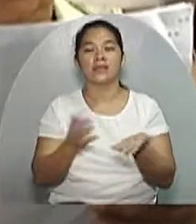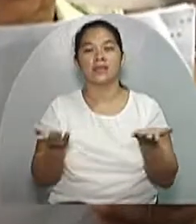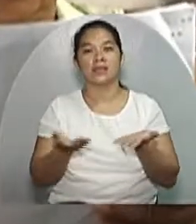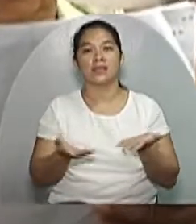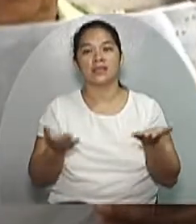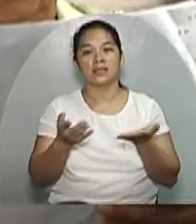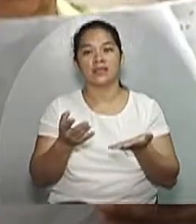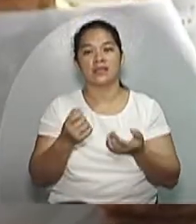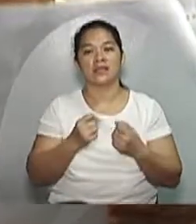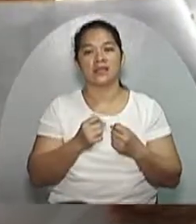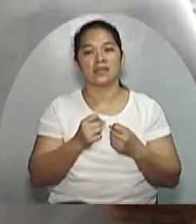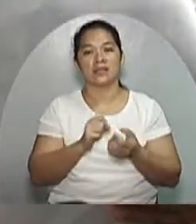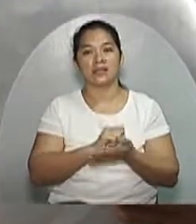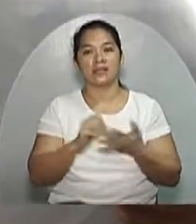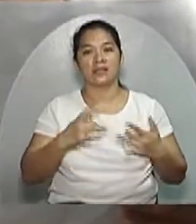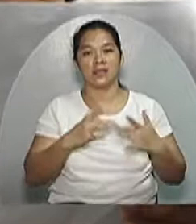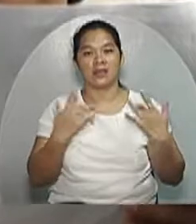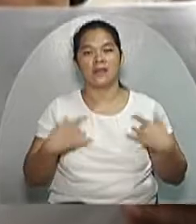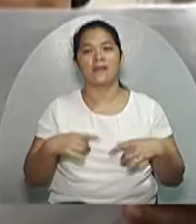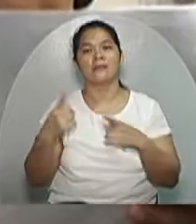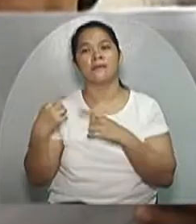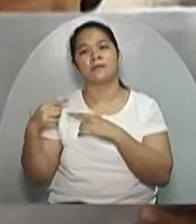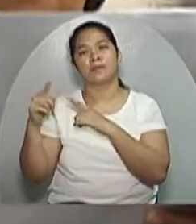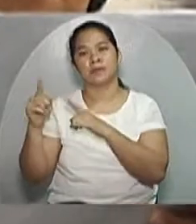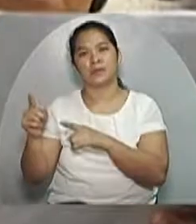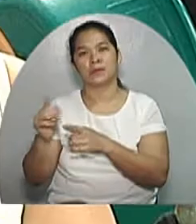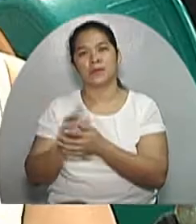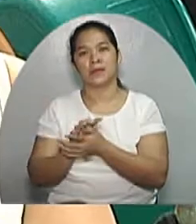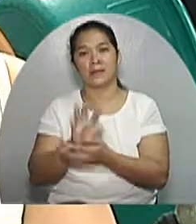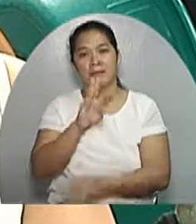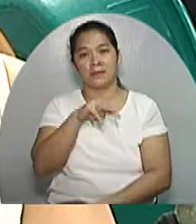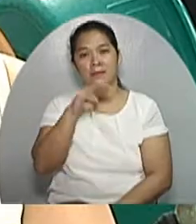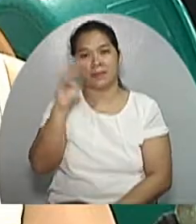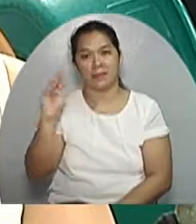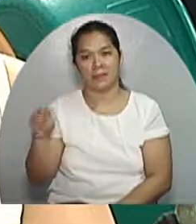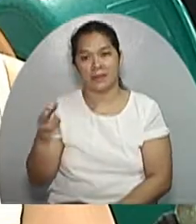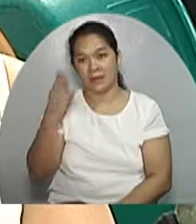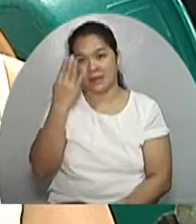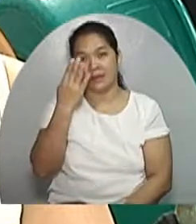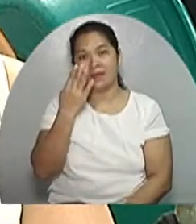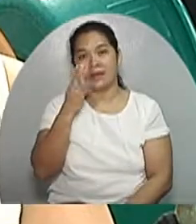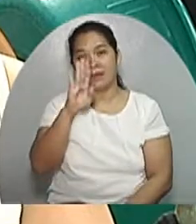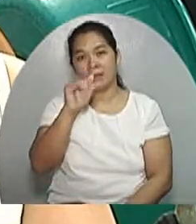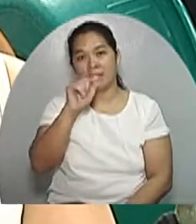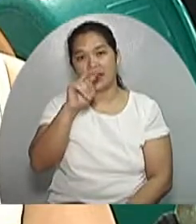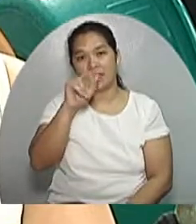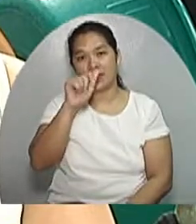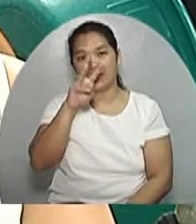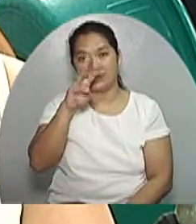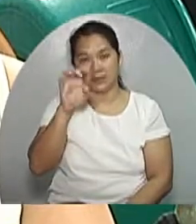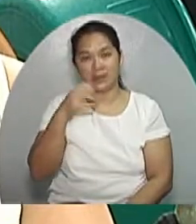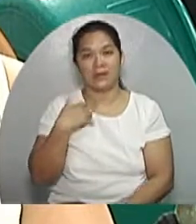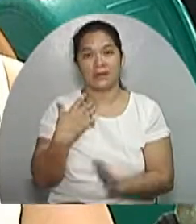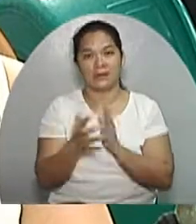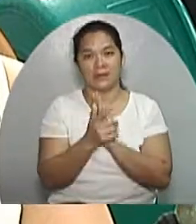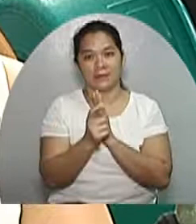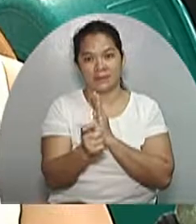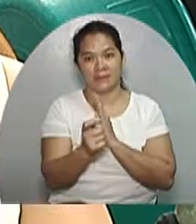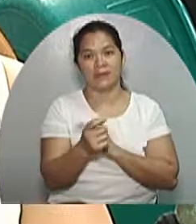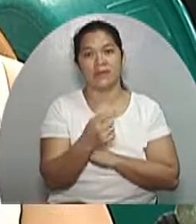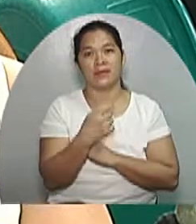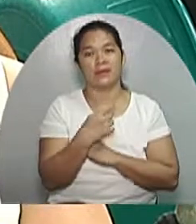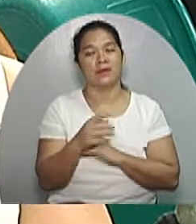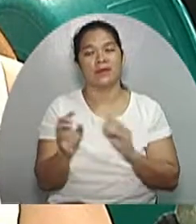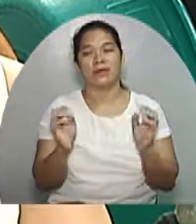doktor dito sa secretary, pumunta na kayo ng Maynila, Banawe, dahil doon ang mga espesyalista. At